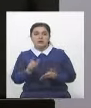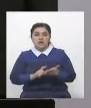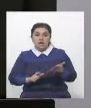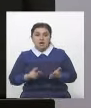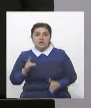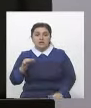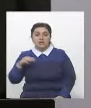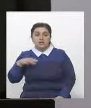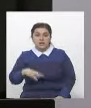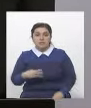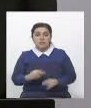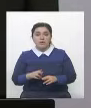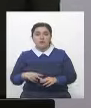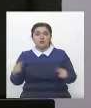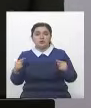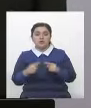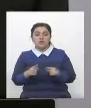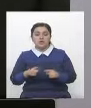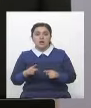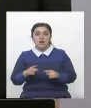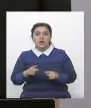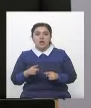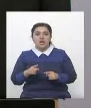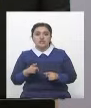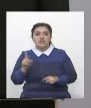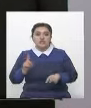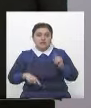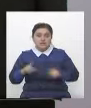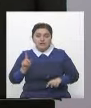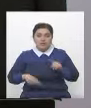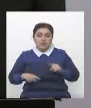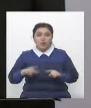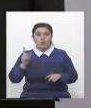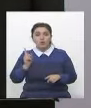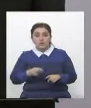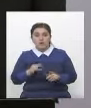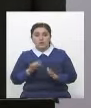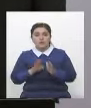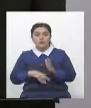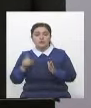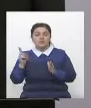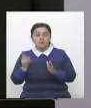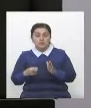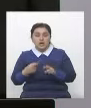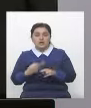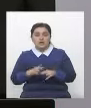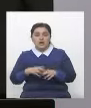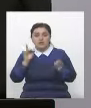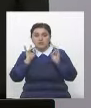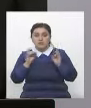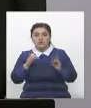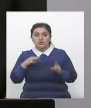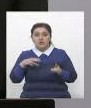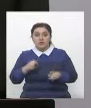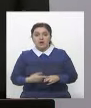Стихотворный ритм – это четкое чередование ударных и безударных звуков. Стопа